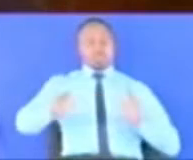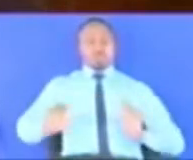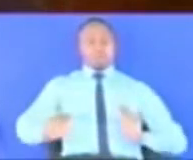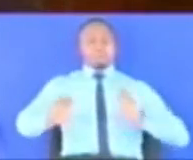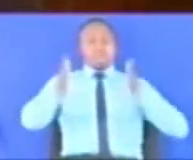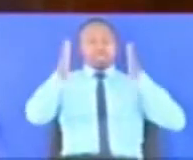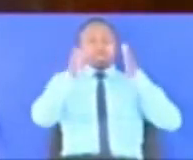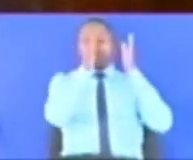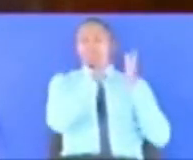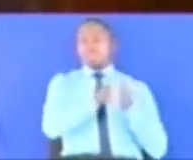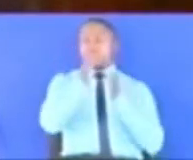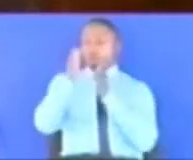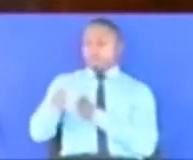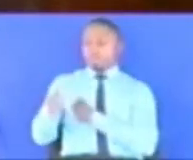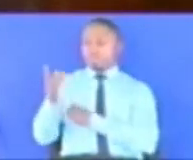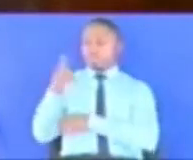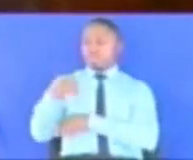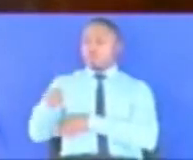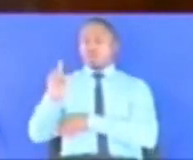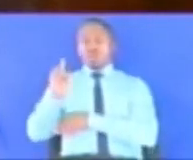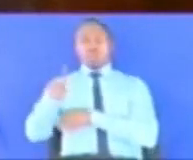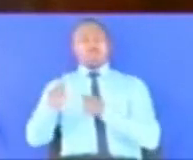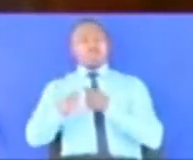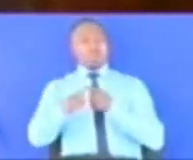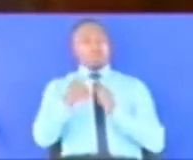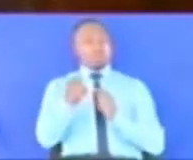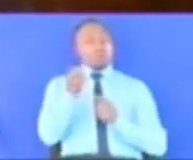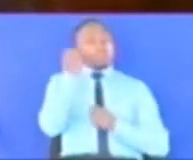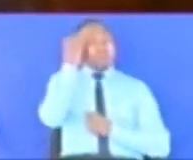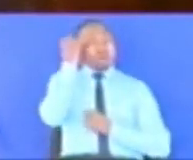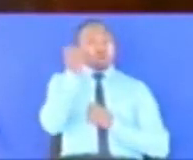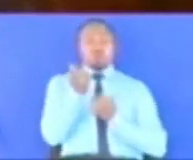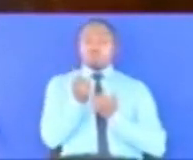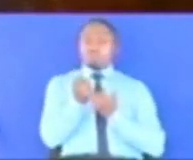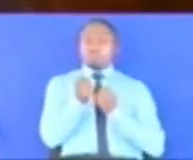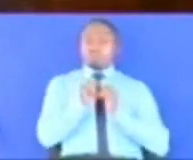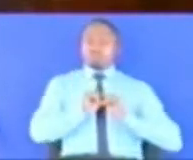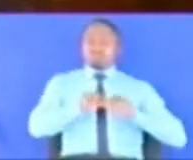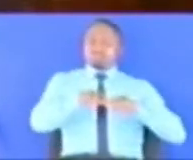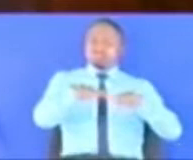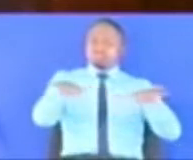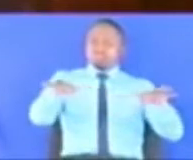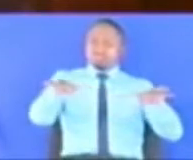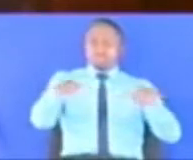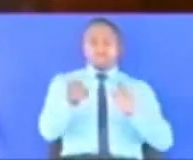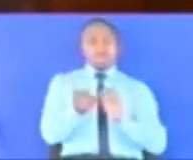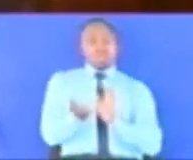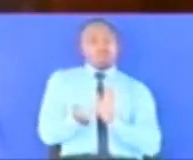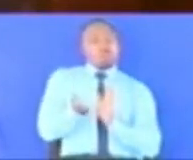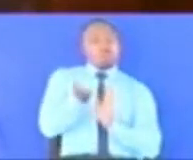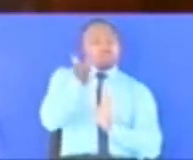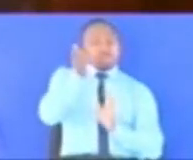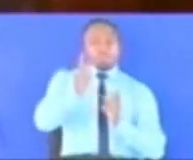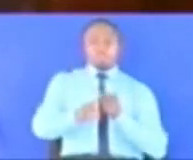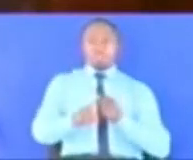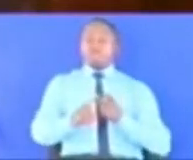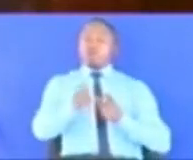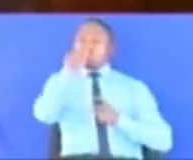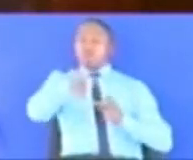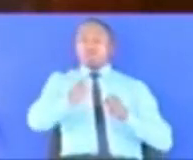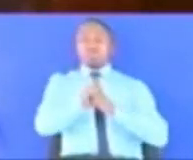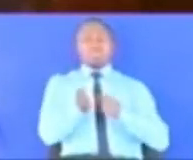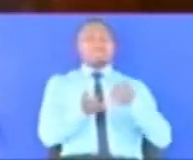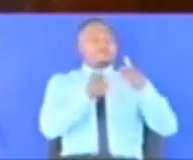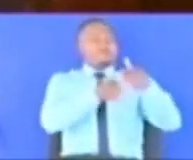binadamu. Licha ya kwamba kumekuwa na ongezeko la magonjwa yanayoambukiza na yasiyoambukiza ambayo yanapelekea vifo vya wapendwa